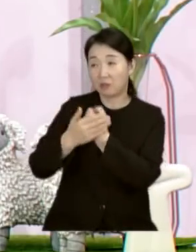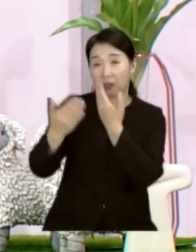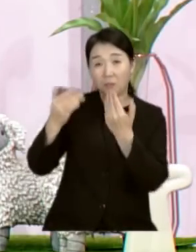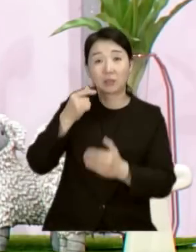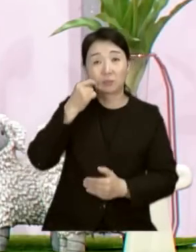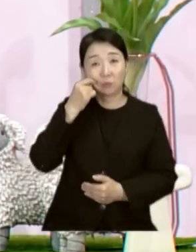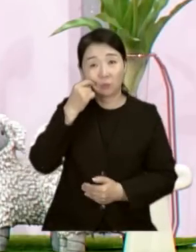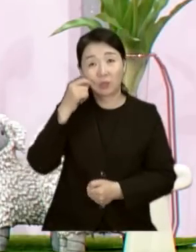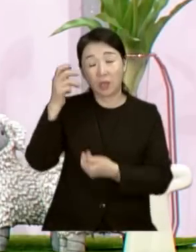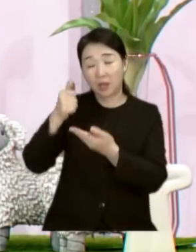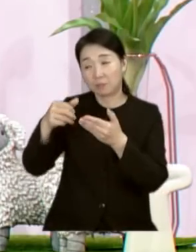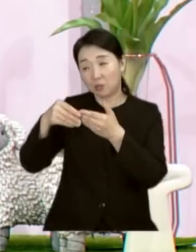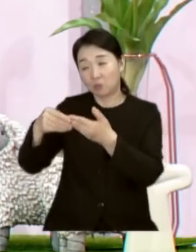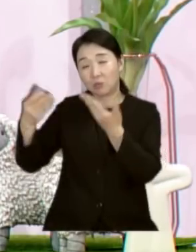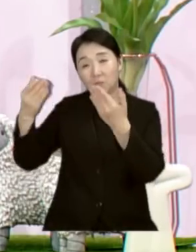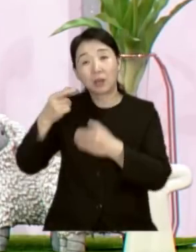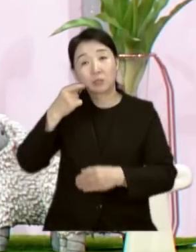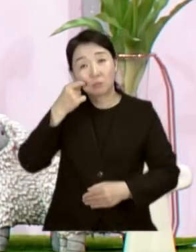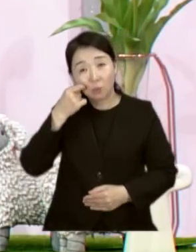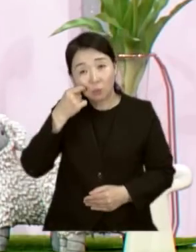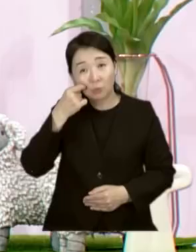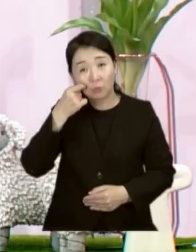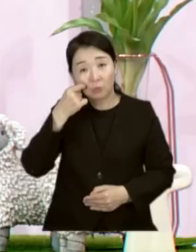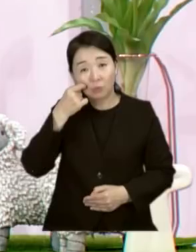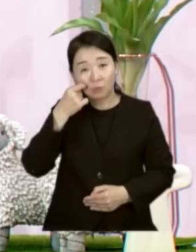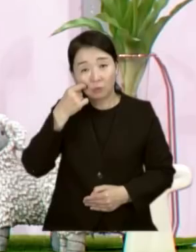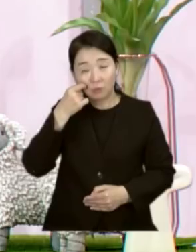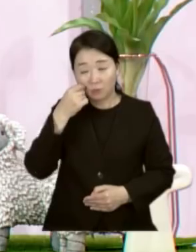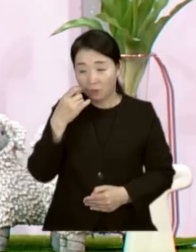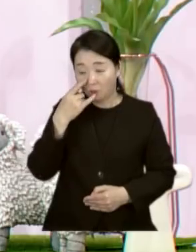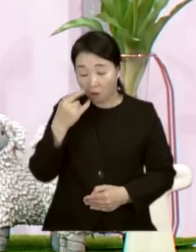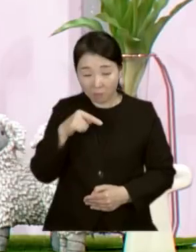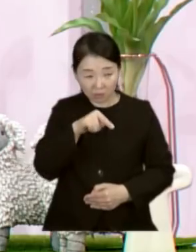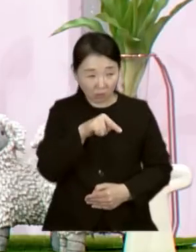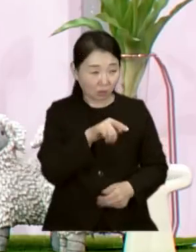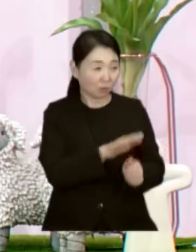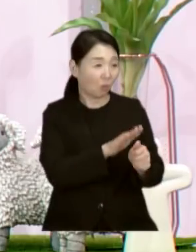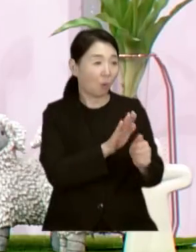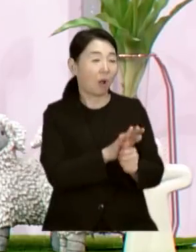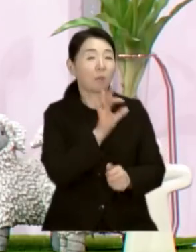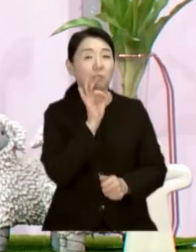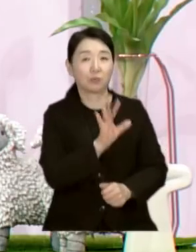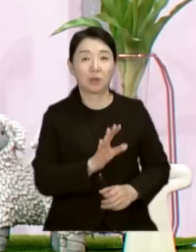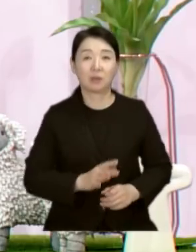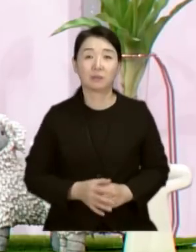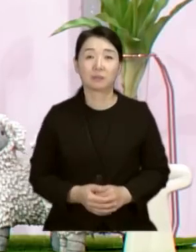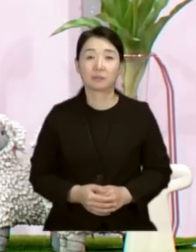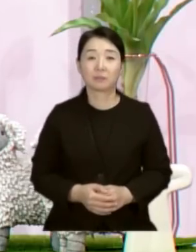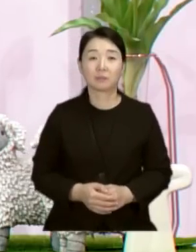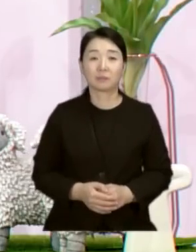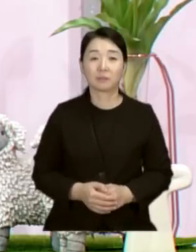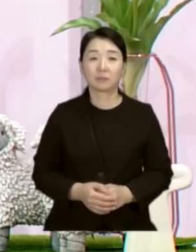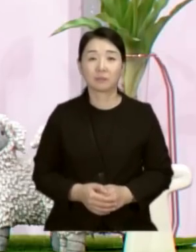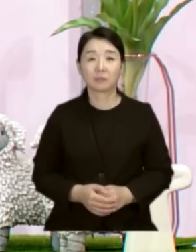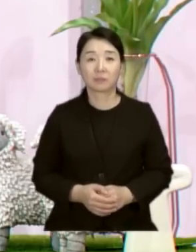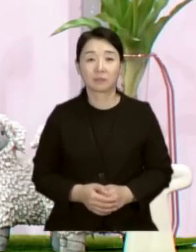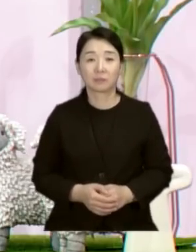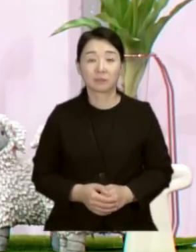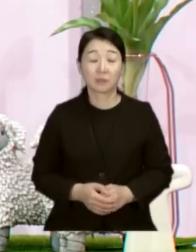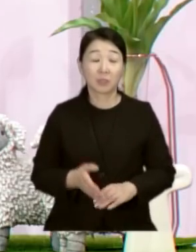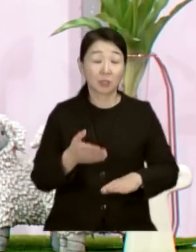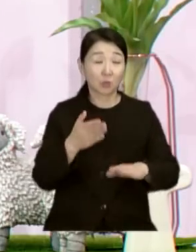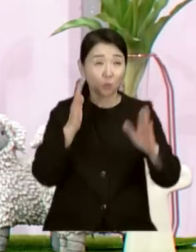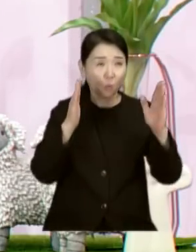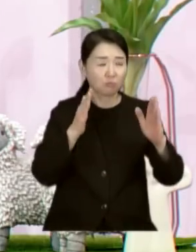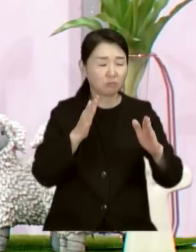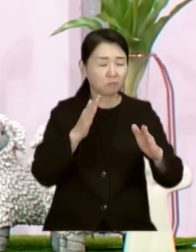은혜를 받지 못하고 하나님의 인도하심을 받지 못하면 엄마는 너희들에게 해줄 수 있는 게 없는 거야. 다른 거 못